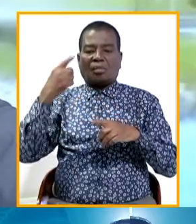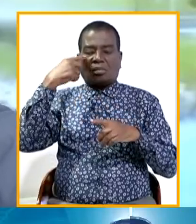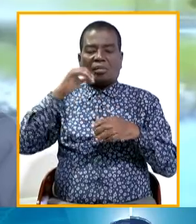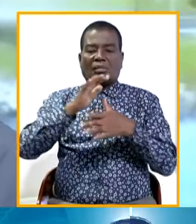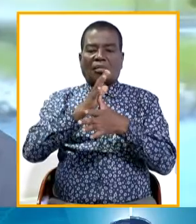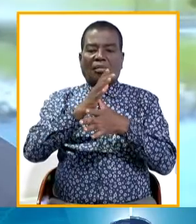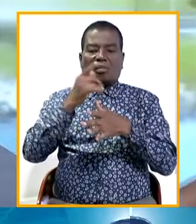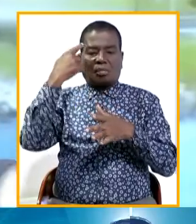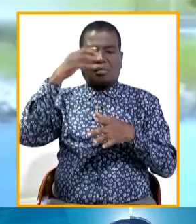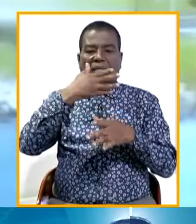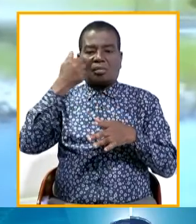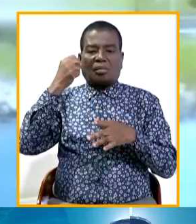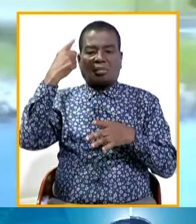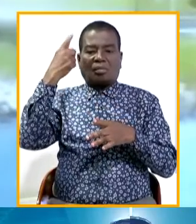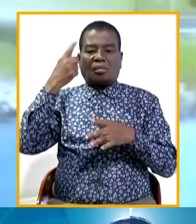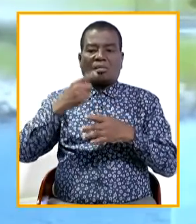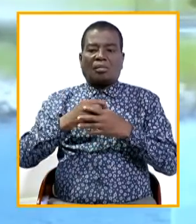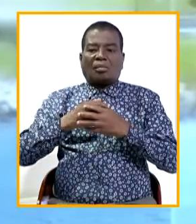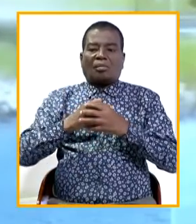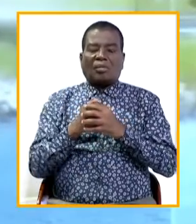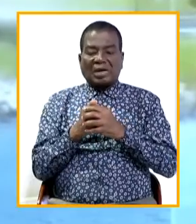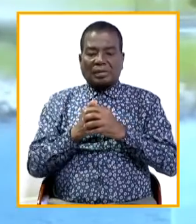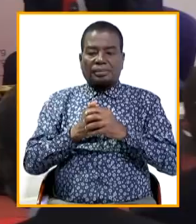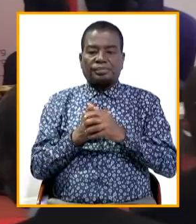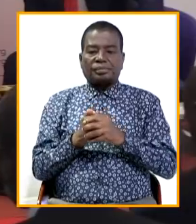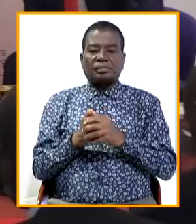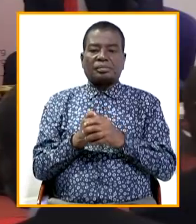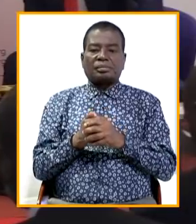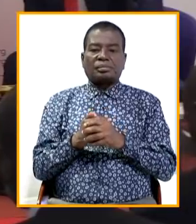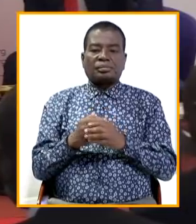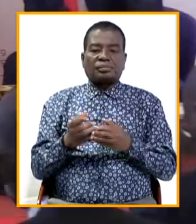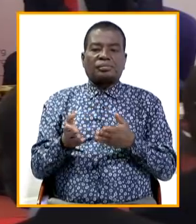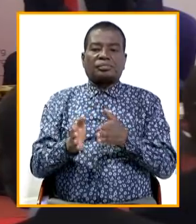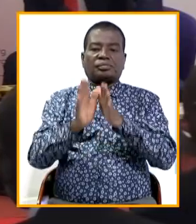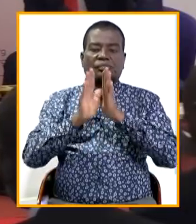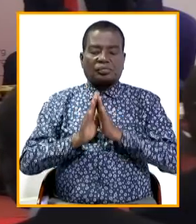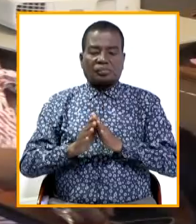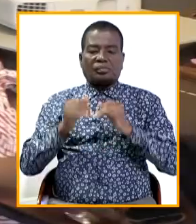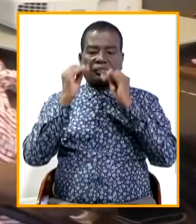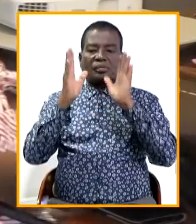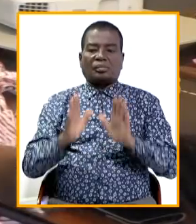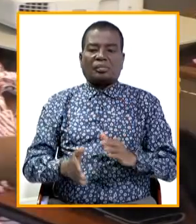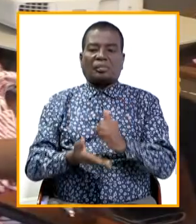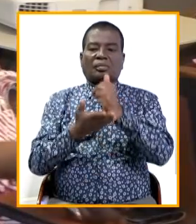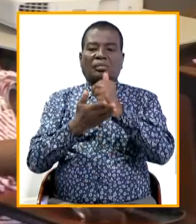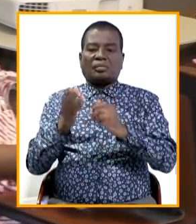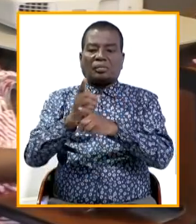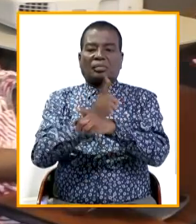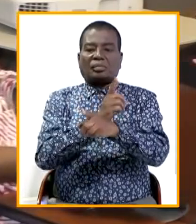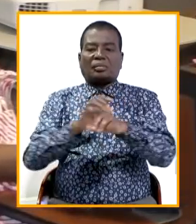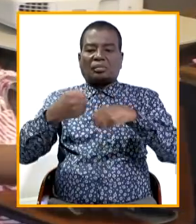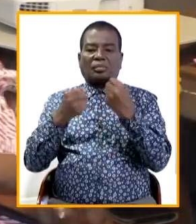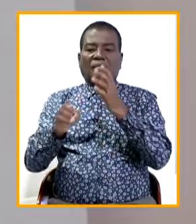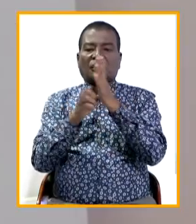Kwadio, Jean-Marc Djadji et Michel Kwame. Inciter les citoyens à contribuer au développement socio-économique de la